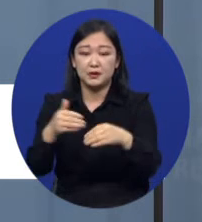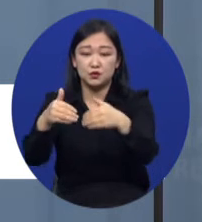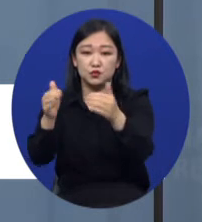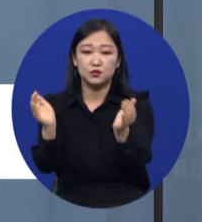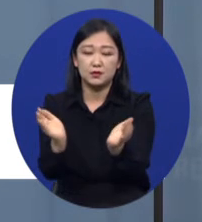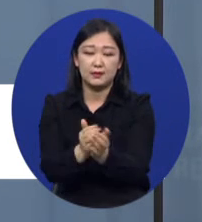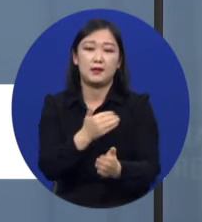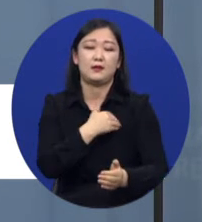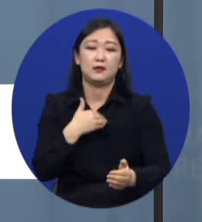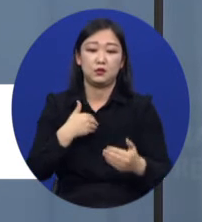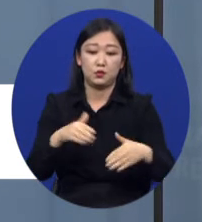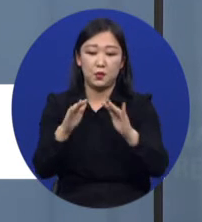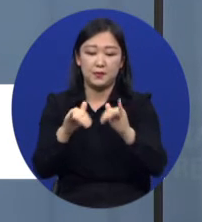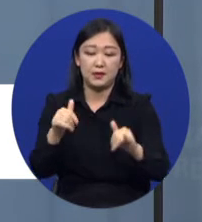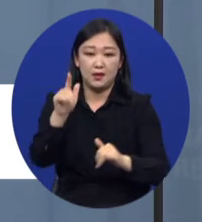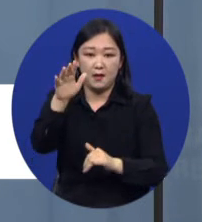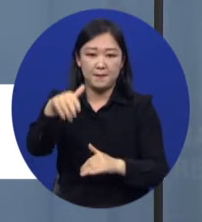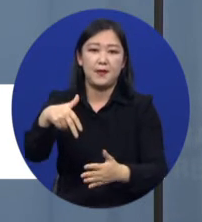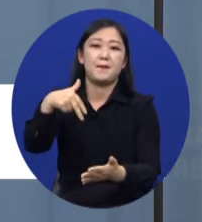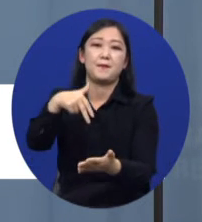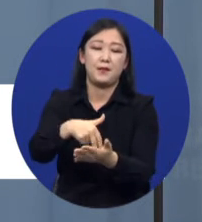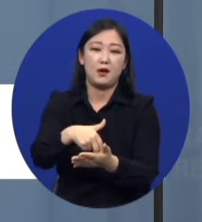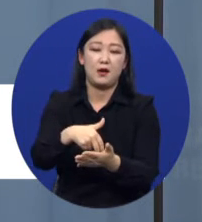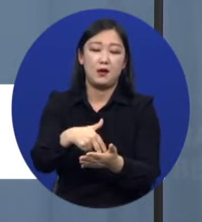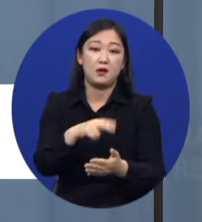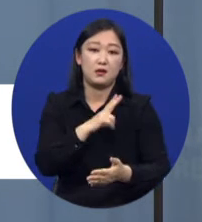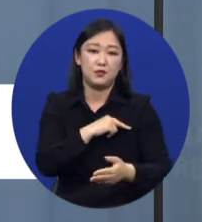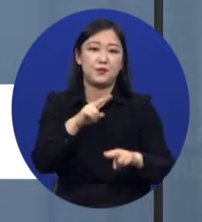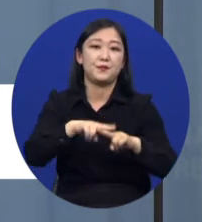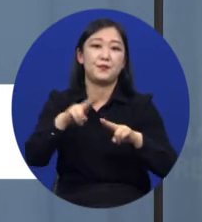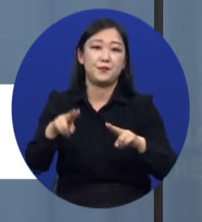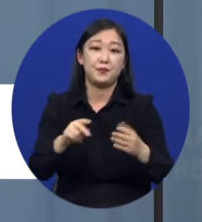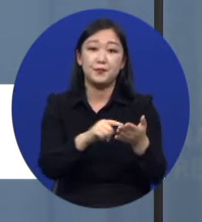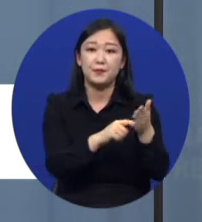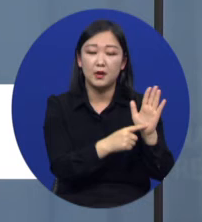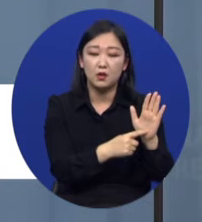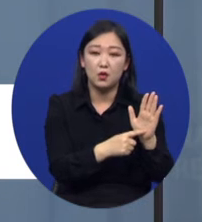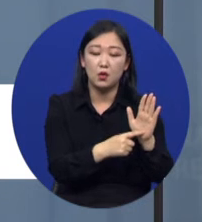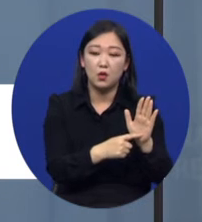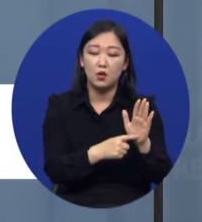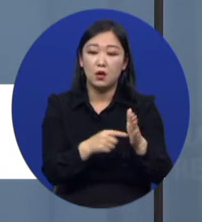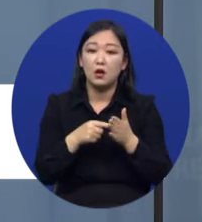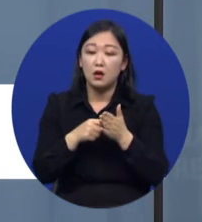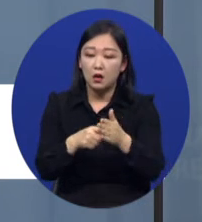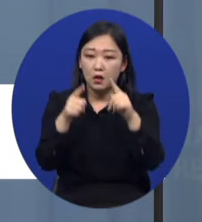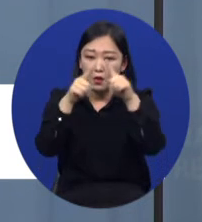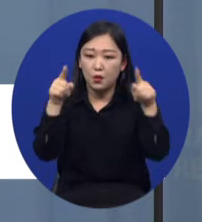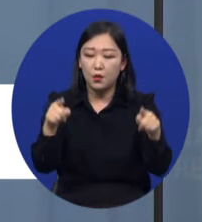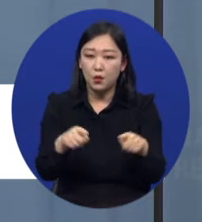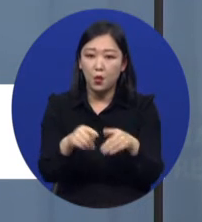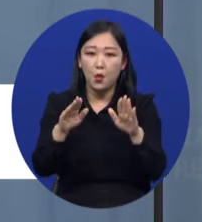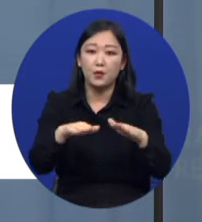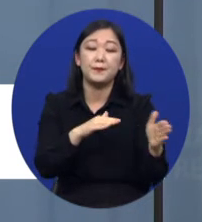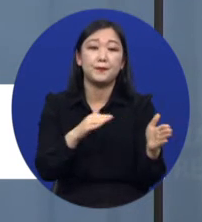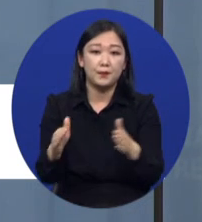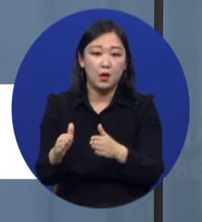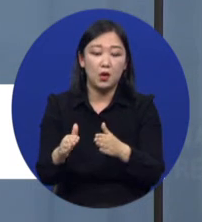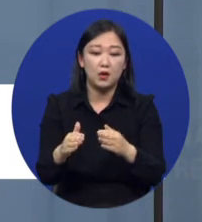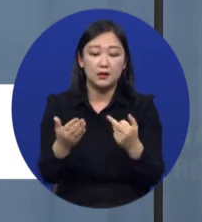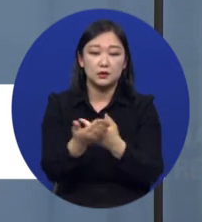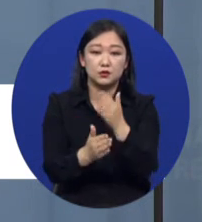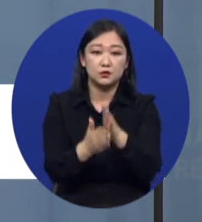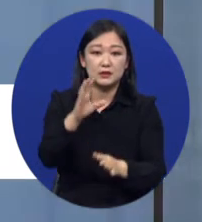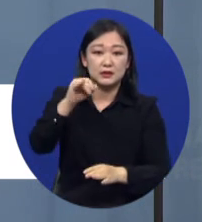서겠다 며 의원직을 내려 놓는다 고 밝혔습니다 오영은 의원이 제출한 사직서 가 오늘 처리되면서 제주식 을